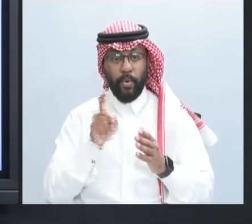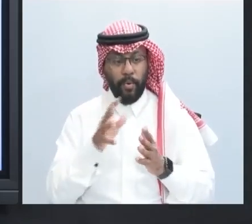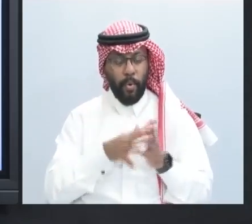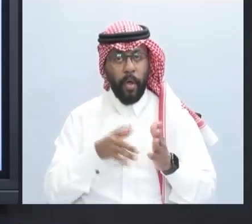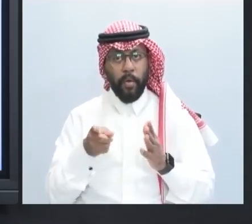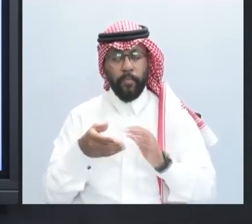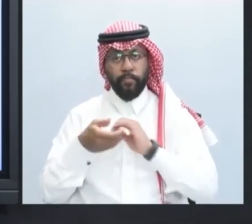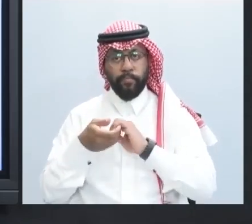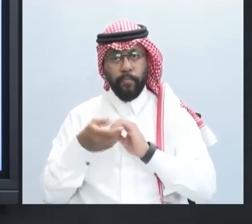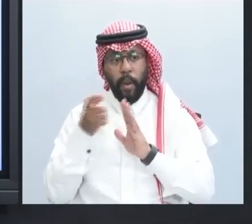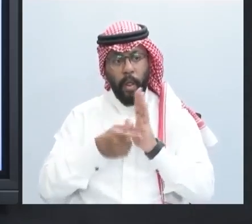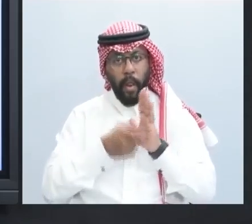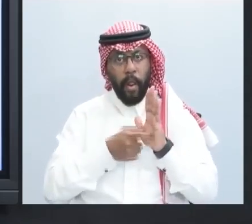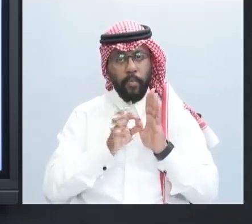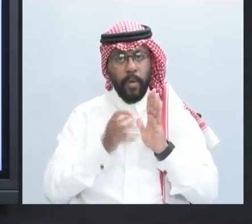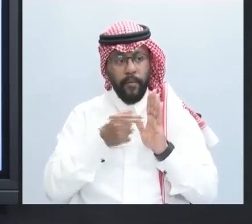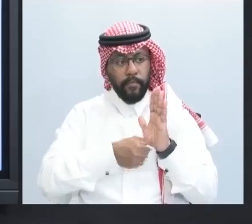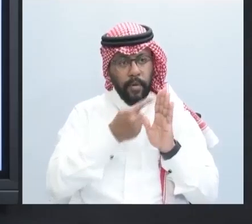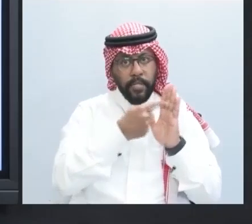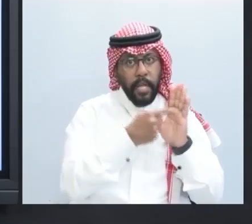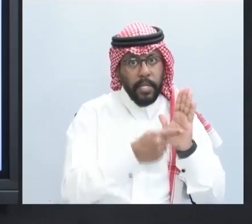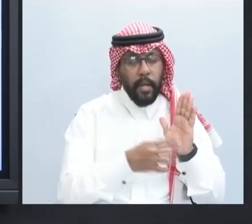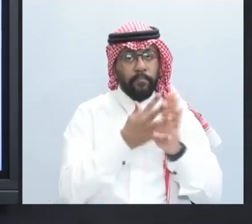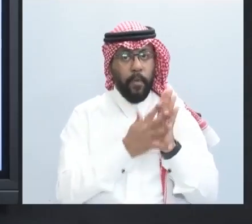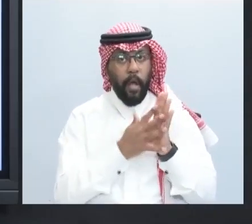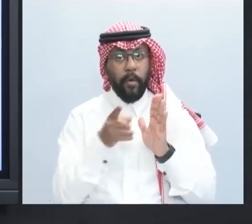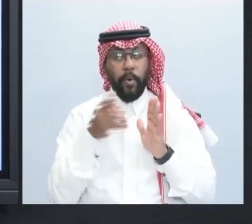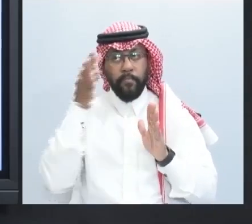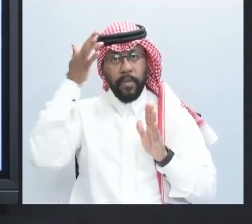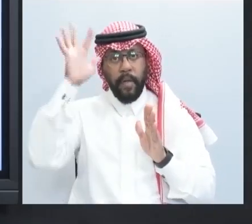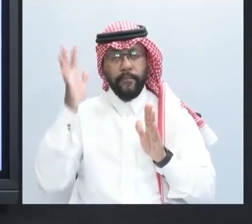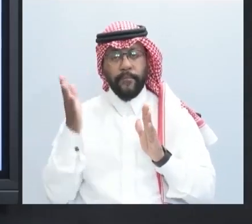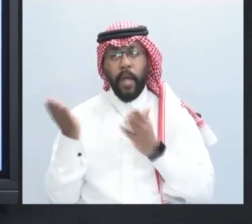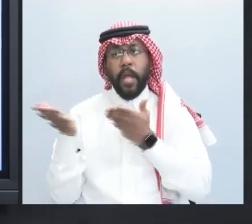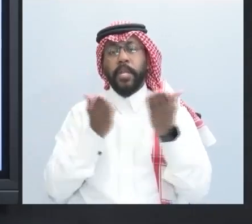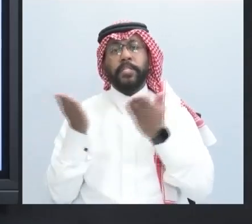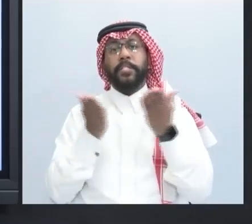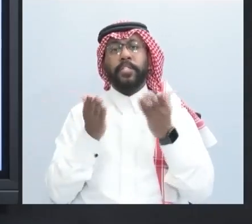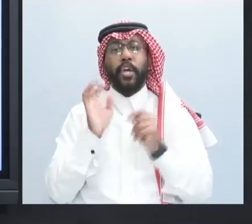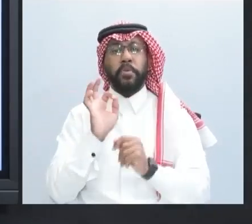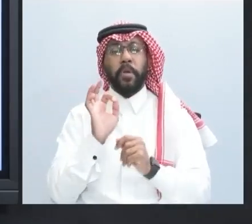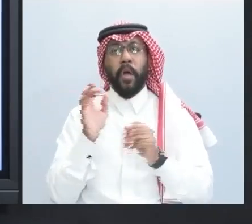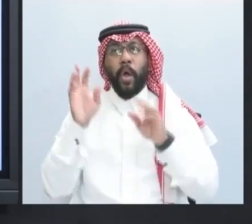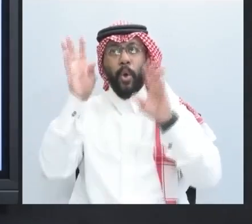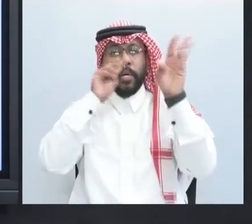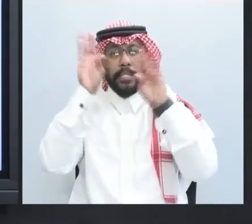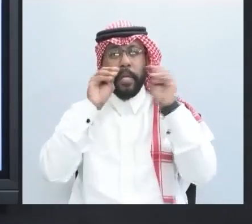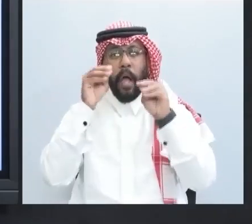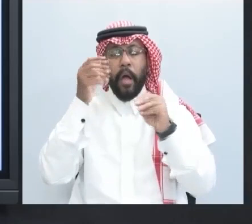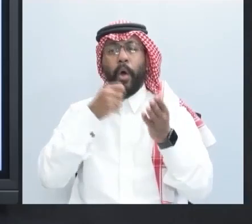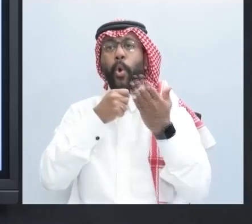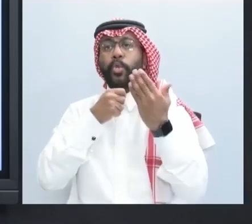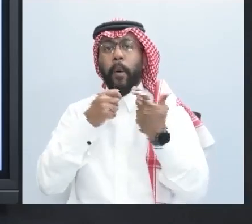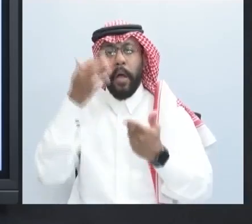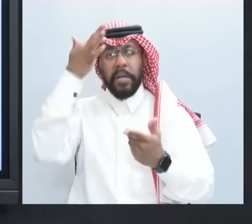وقوم ايضا الالقاء اذا هنا تخير نصا ادبيا تخير نصا ادبيا شعر خطبه قصه قصيره